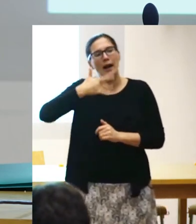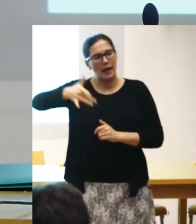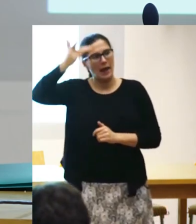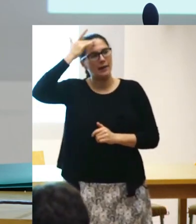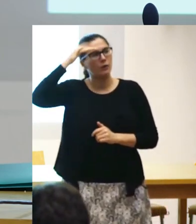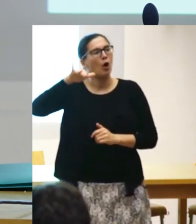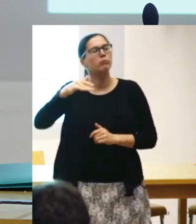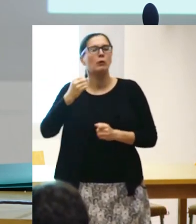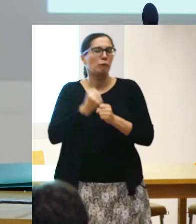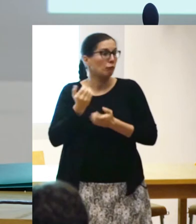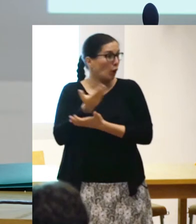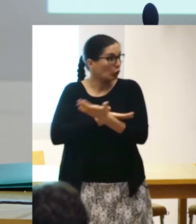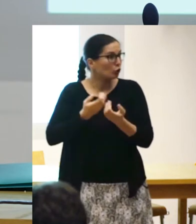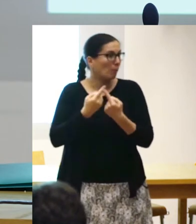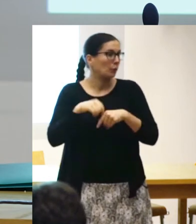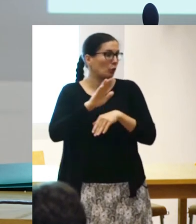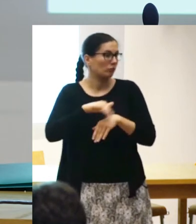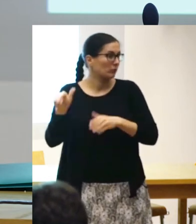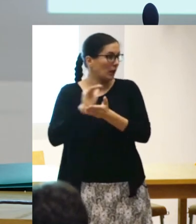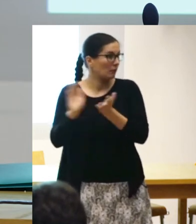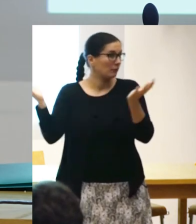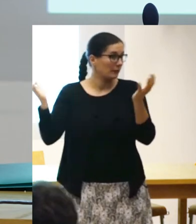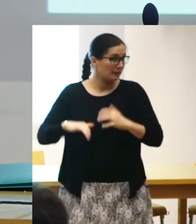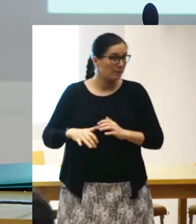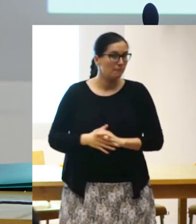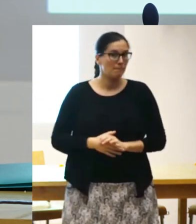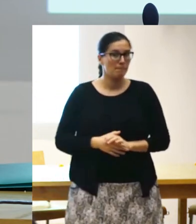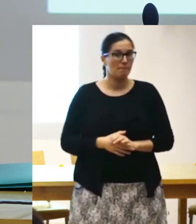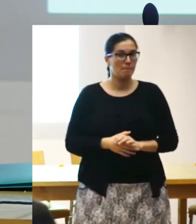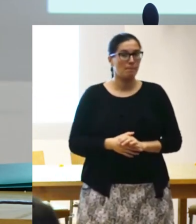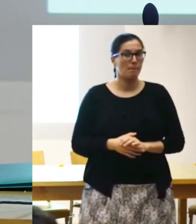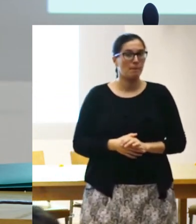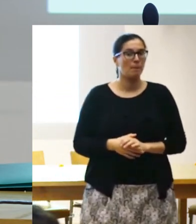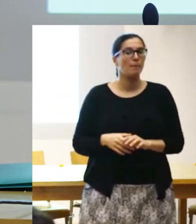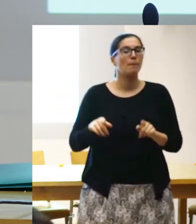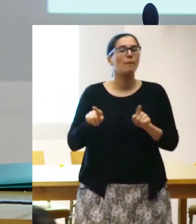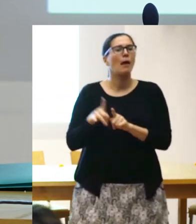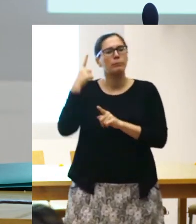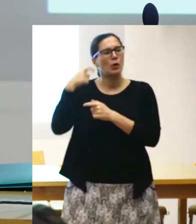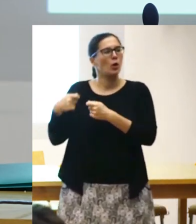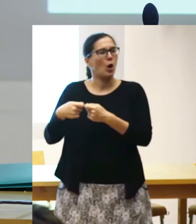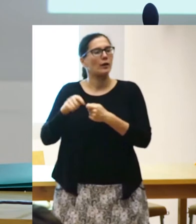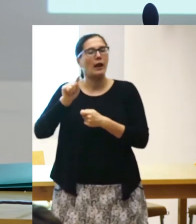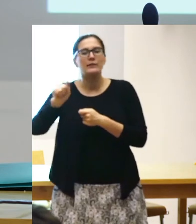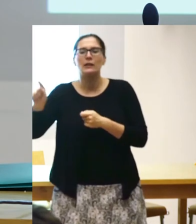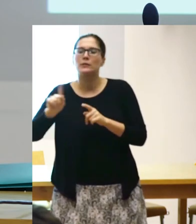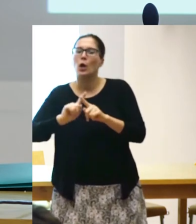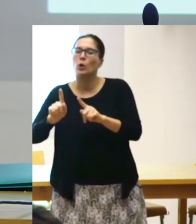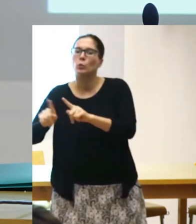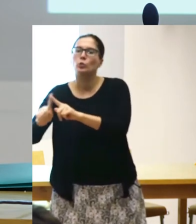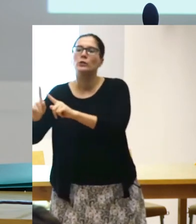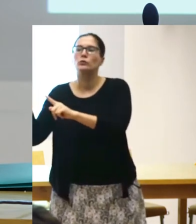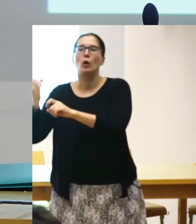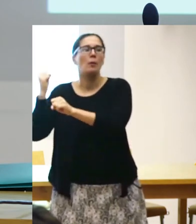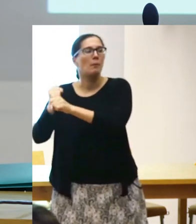týdenní workshop a organizace, která s nimi pracuje, tak dlouhodobě jsou umožňovány,